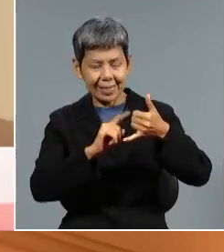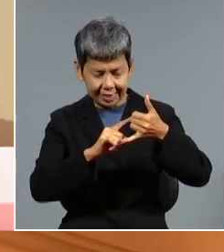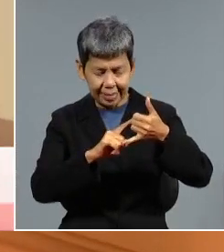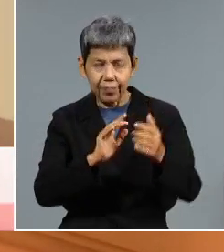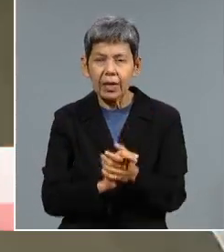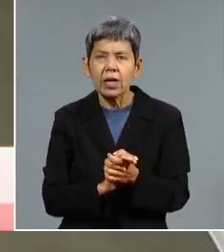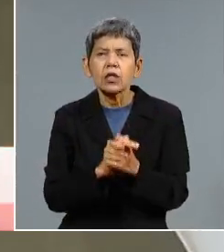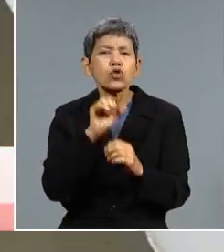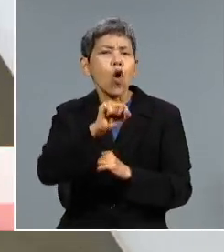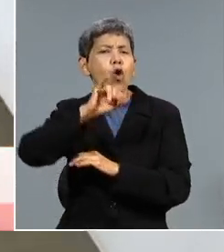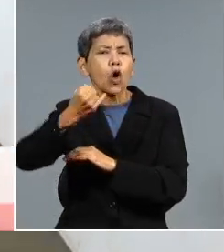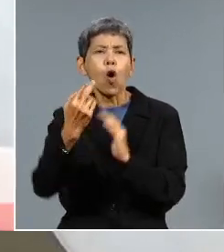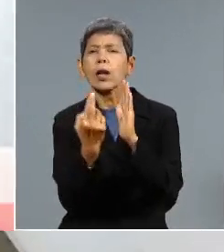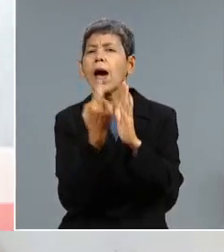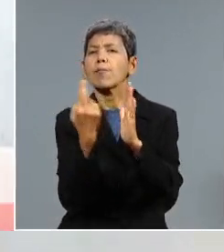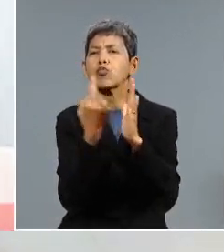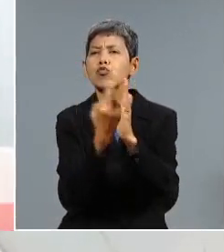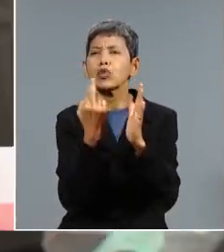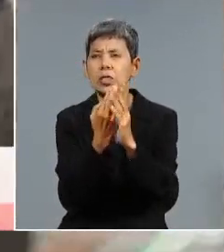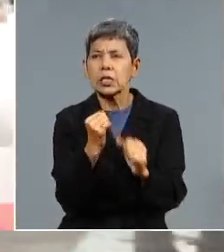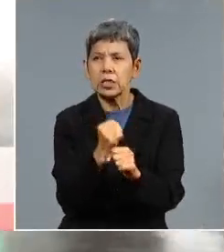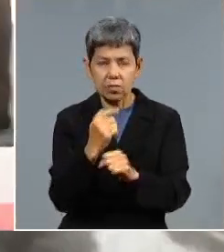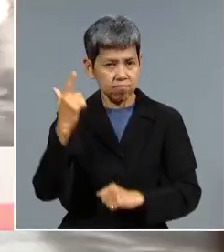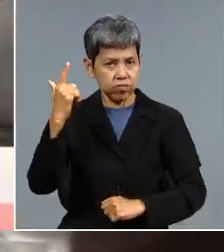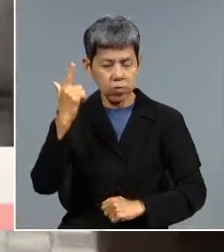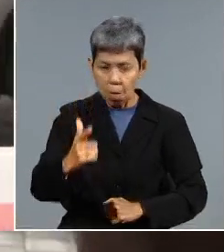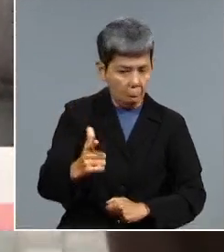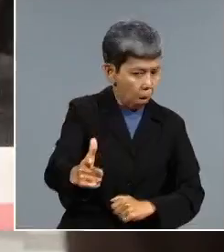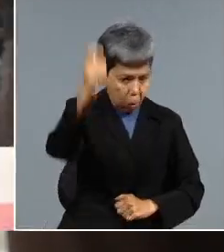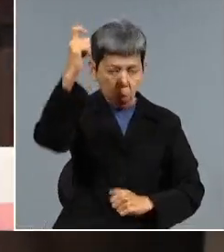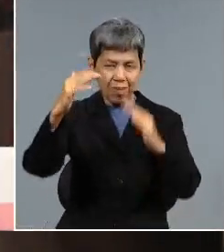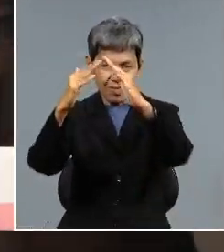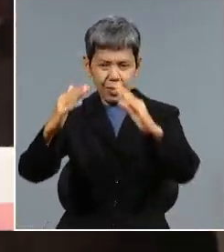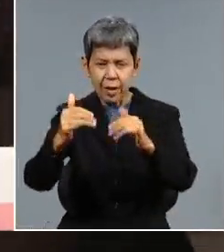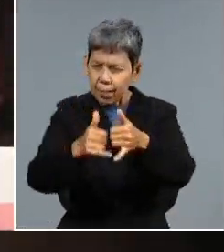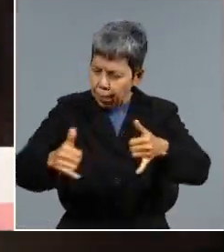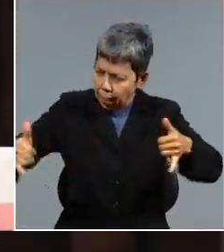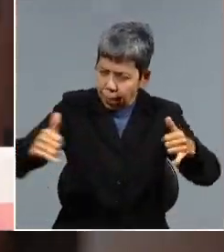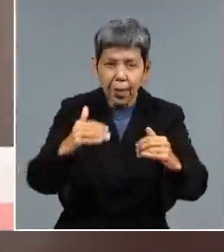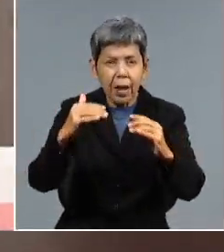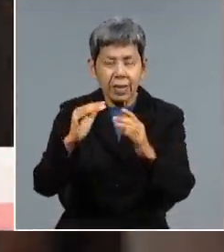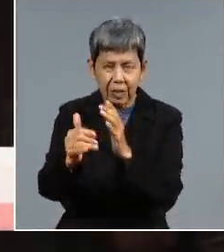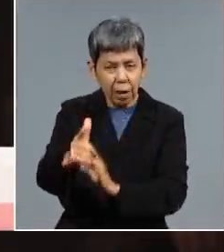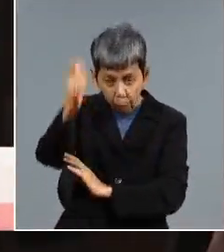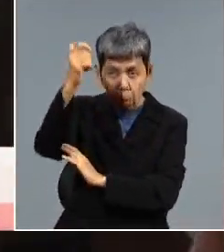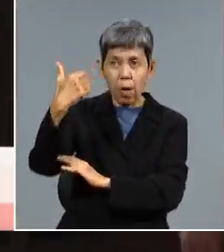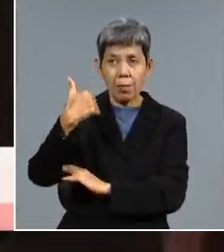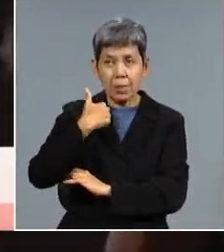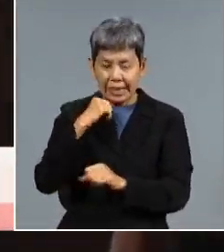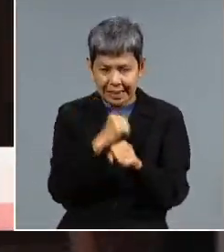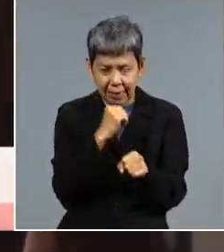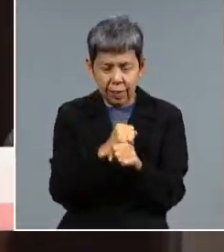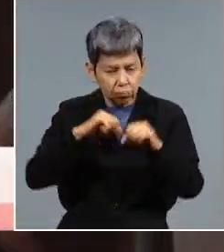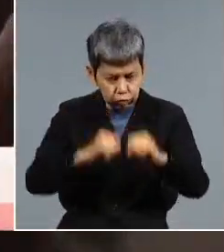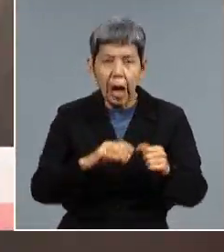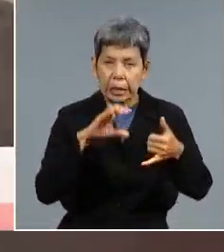ซึ่งเป็นสสจราชบุรีครับเป็นผู้ที่ใช้ยึดปืนยิงเข้าไปในภาษาอาภายในศาลาดังกล่าวมีงานทำงานขอ